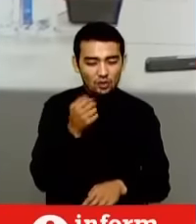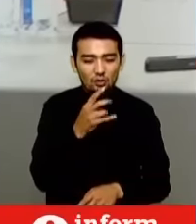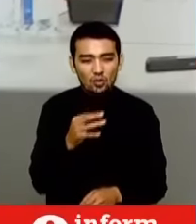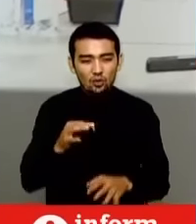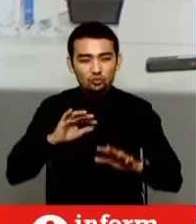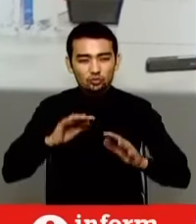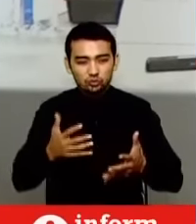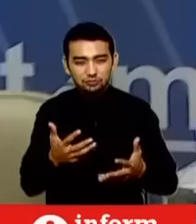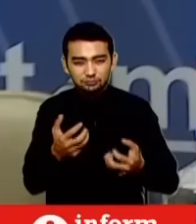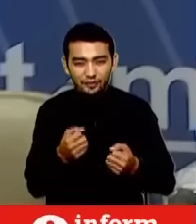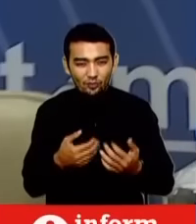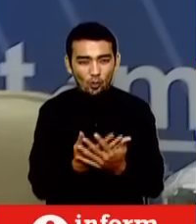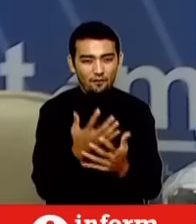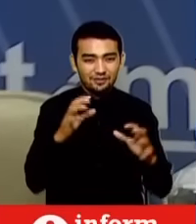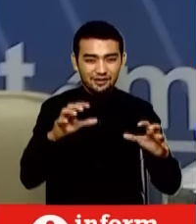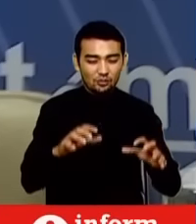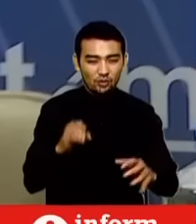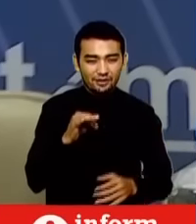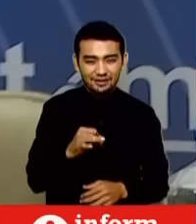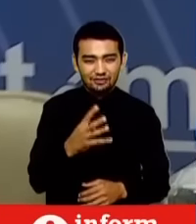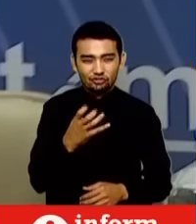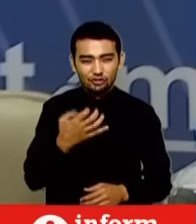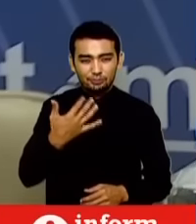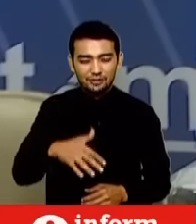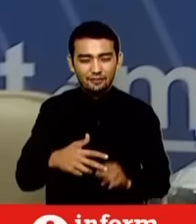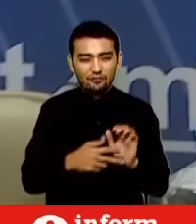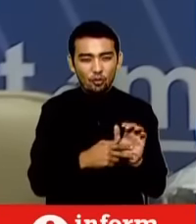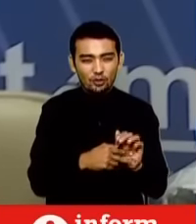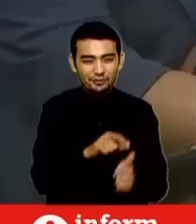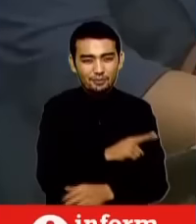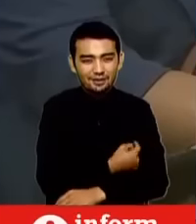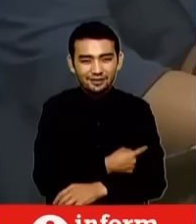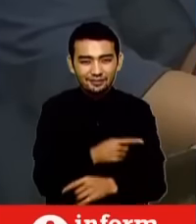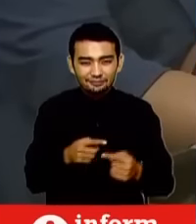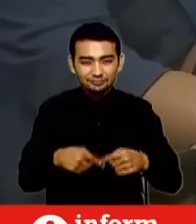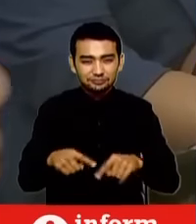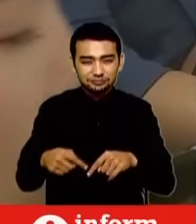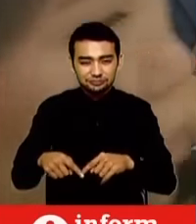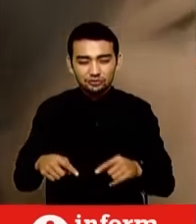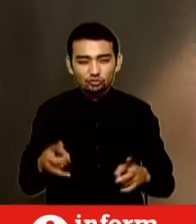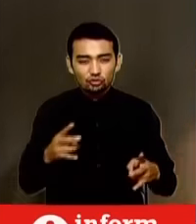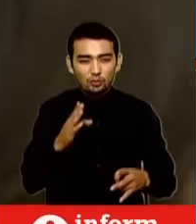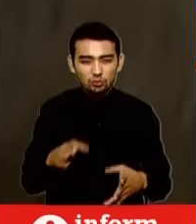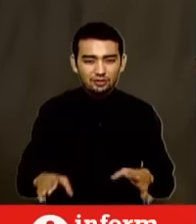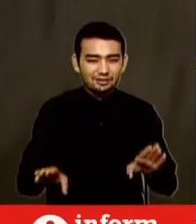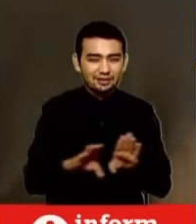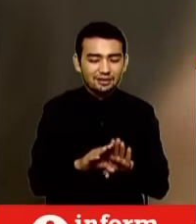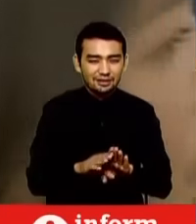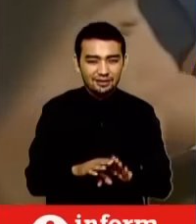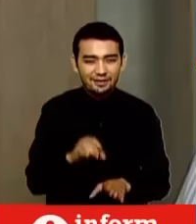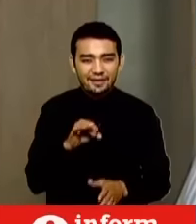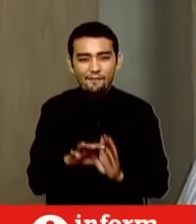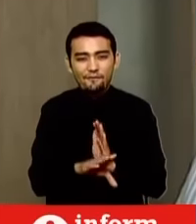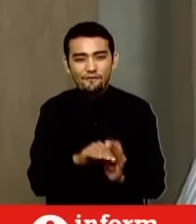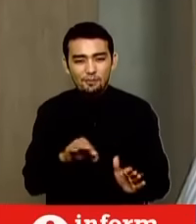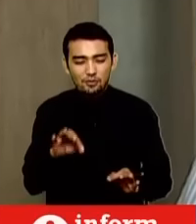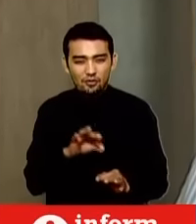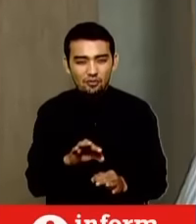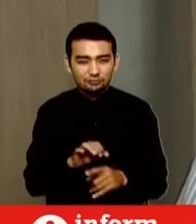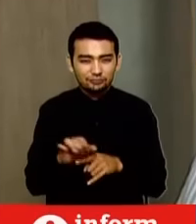случае принятия нововведений около 458 медицинских организаций будут вынуждены закрыться. Выбор